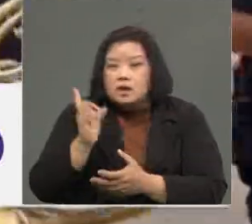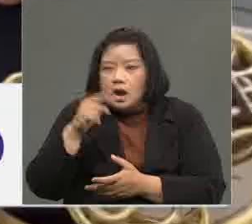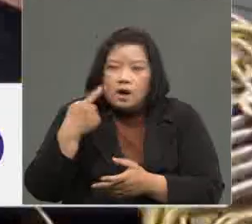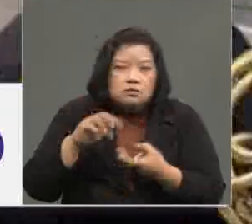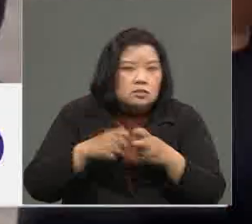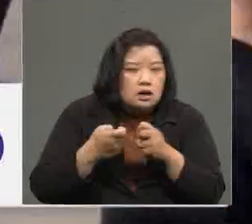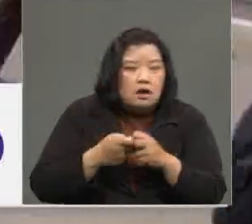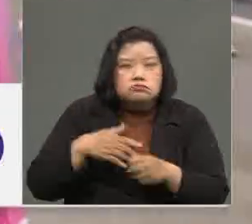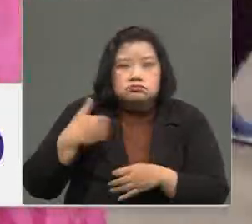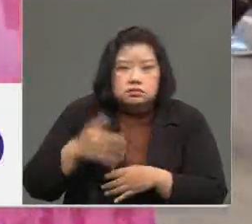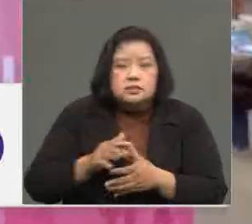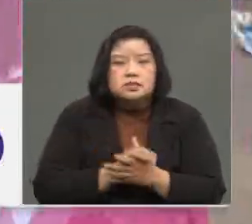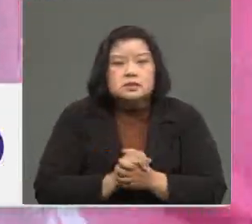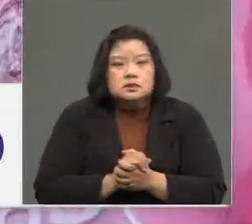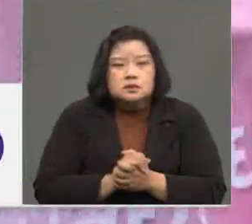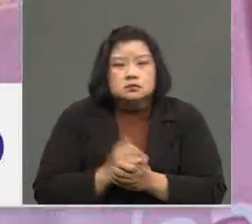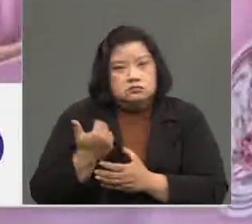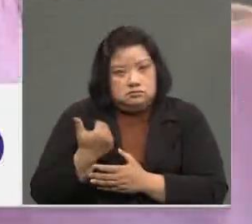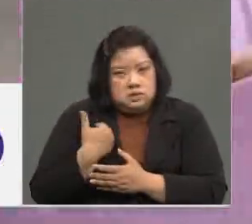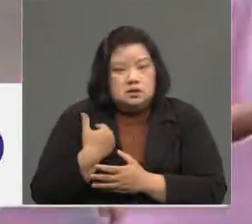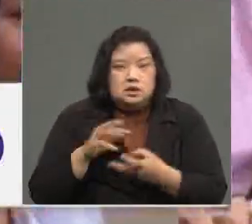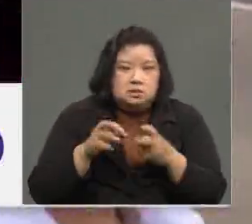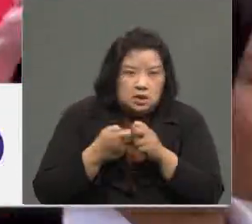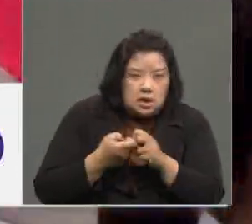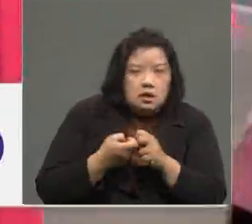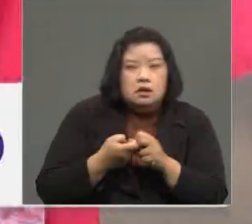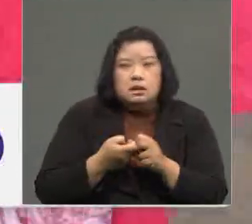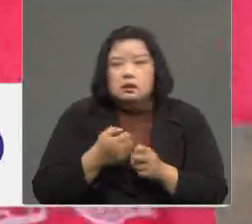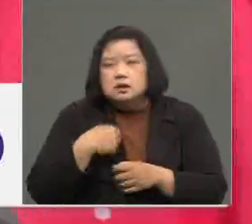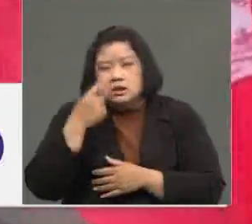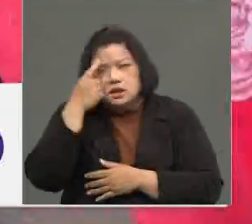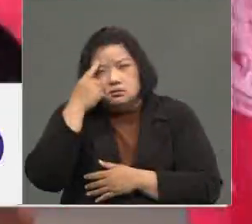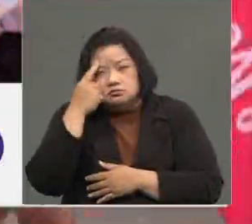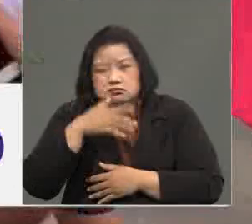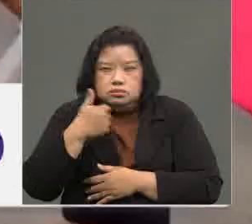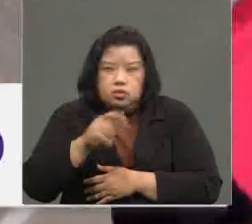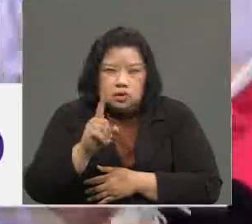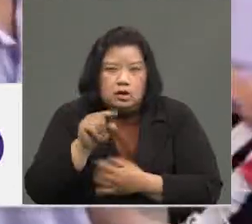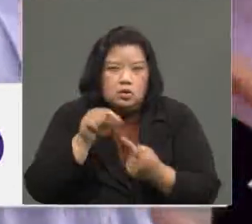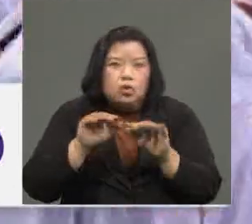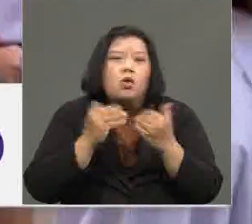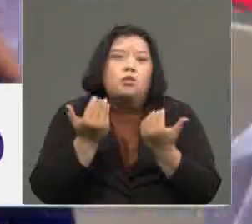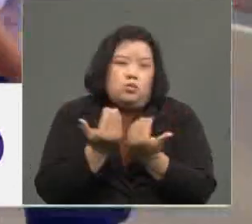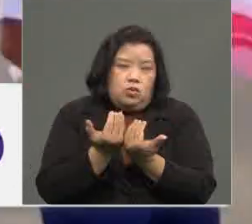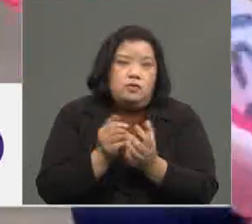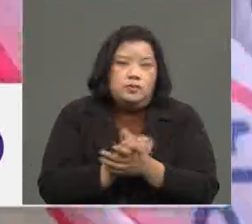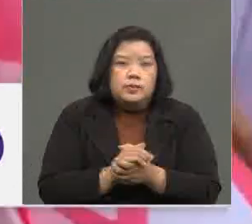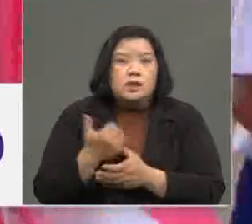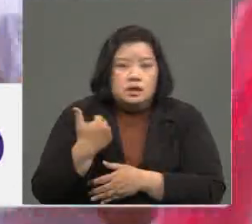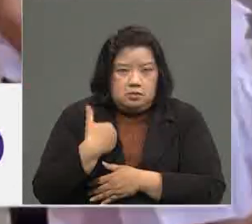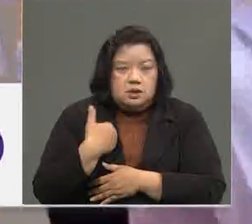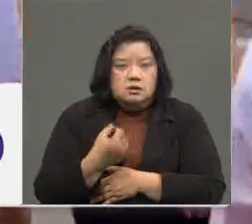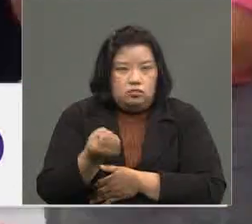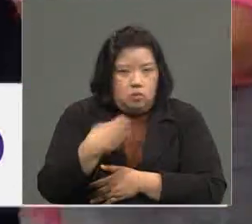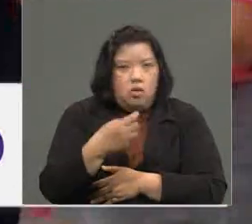ความรุนแรงโดยประชาชนที่กำลังประสบปัญหาหรือหรือพบเห็นการใช้ความรุนแรงต่อคนในครอบครัวท่านสามารถติดต่อขอความ